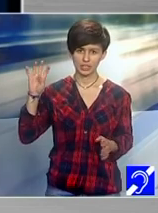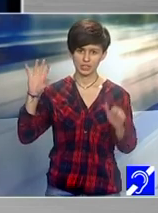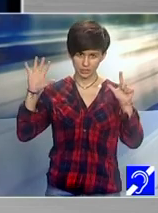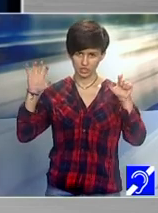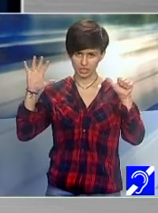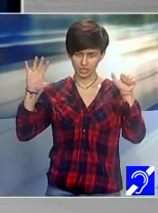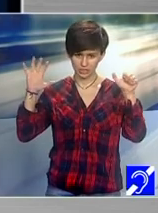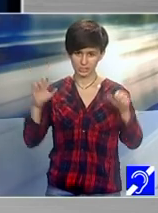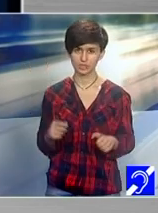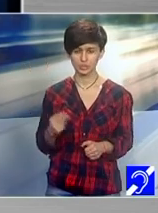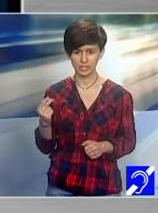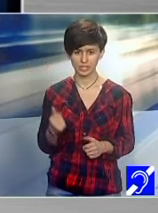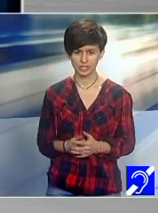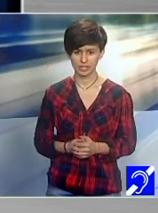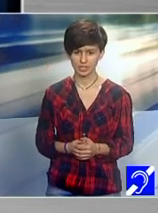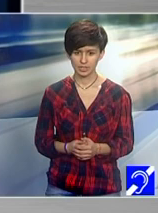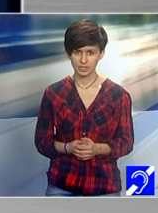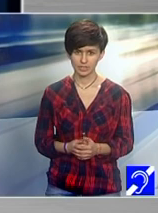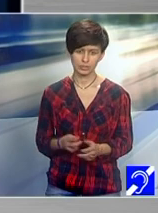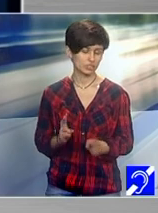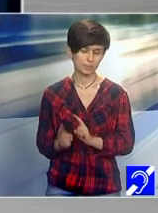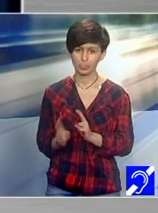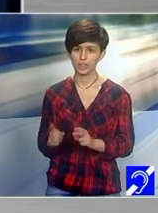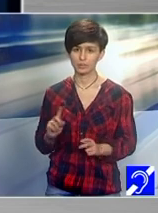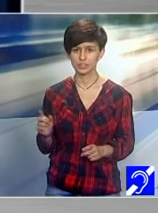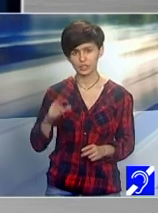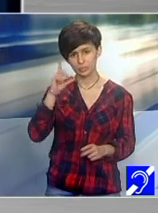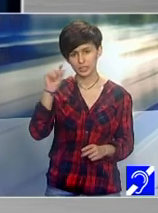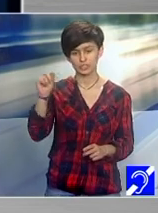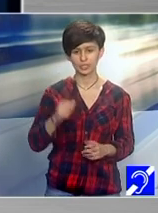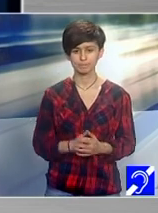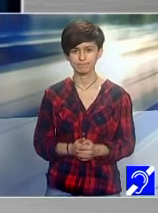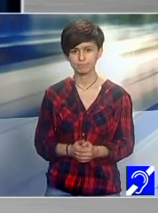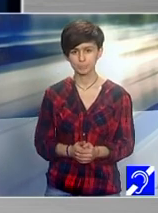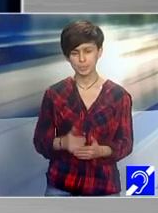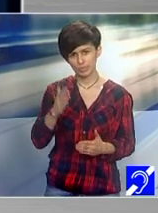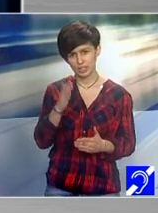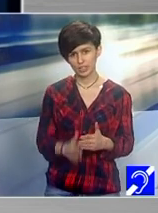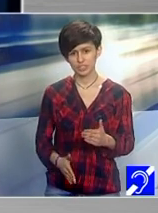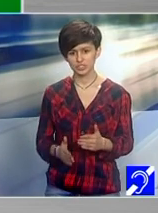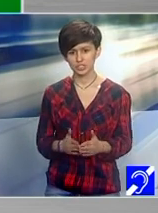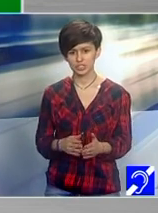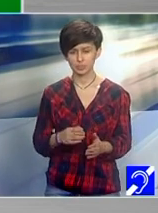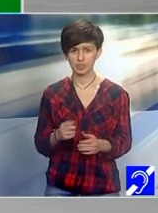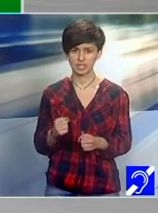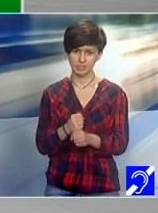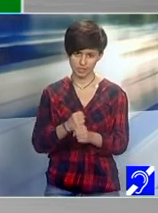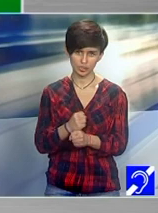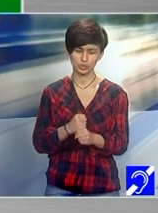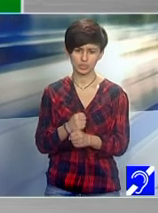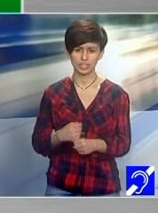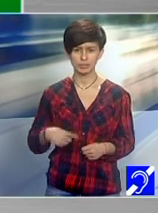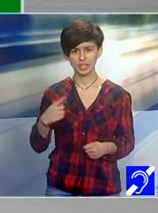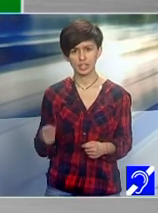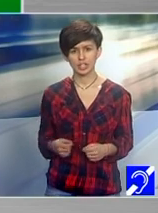plece? Cum să nu plece pentru Dumnezeu? Și termină rezidențiatul pe anumite, da, discipline care nu sunt